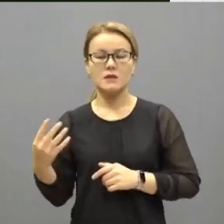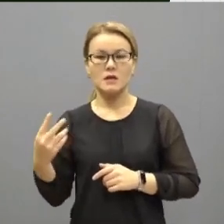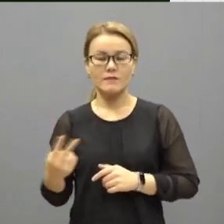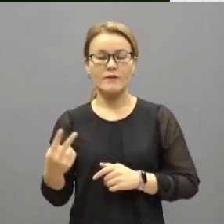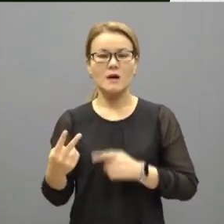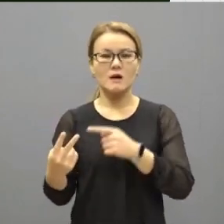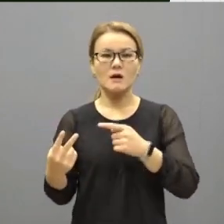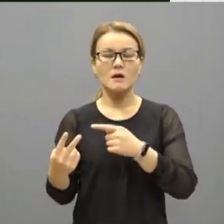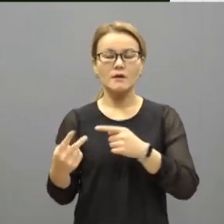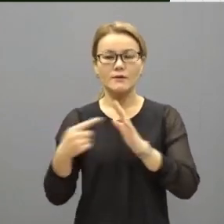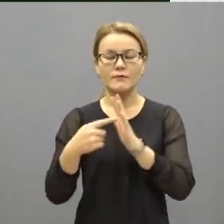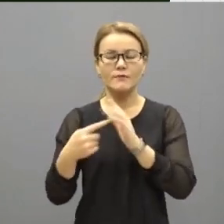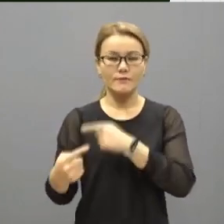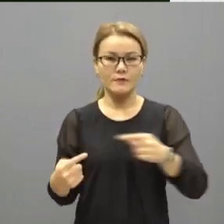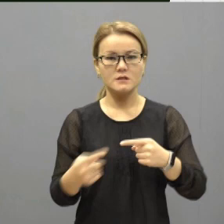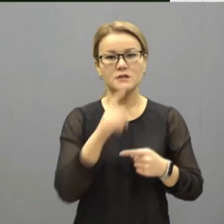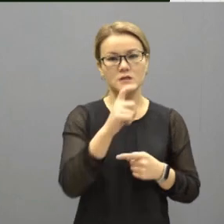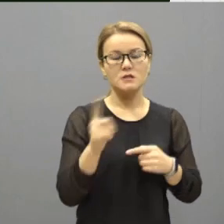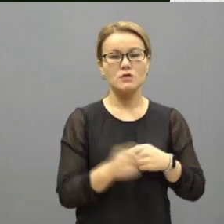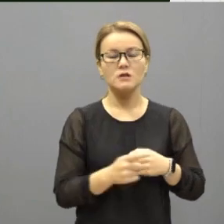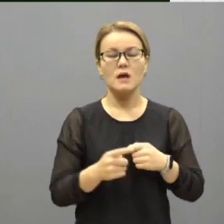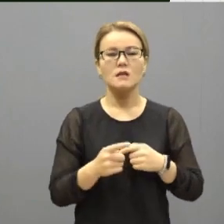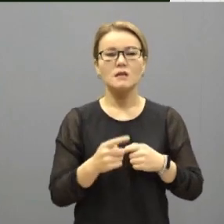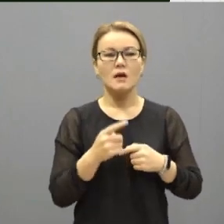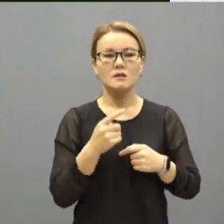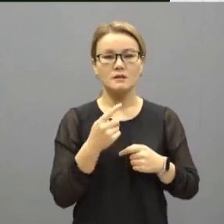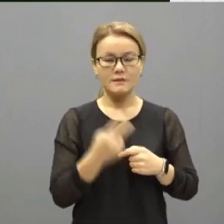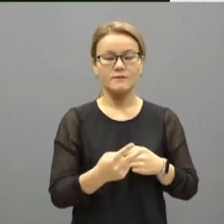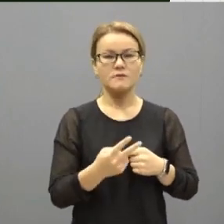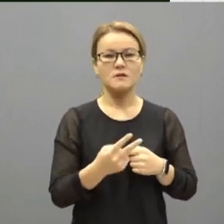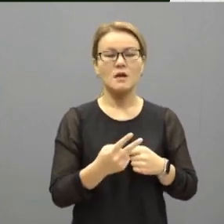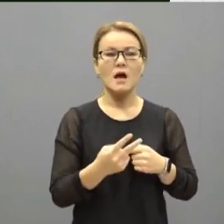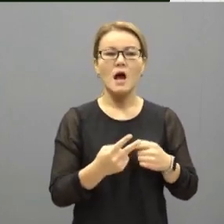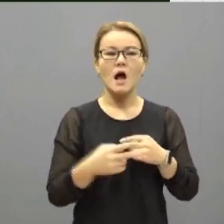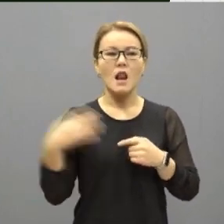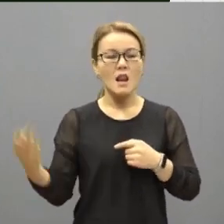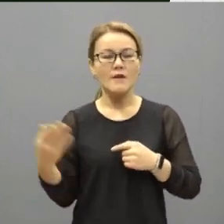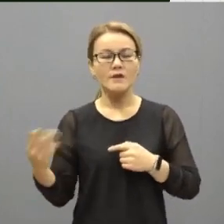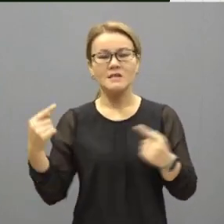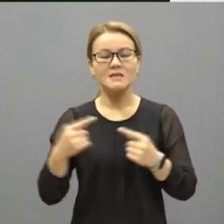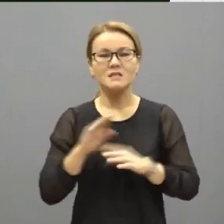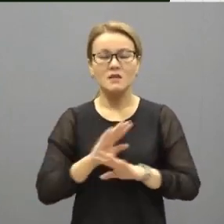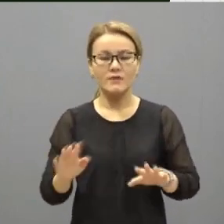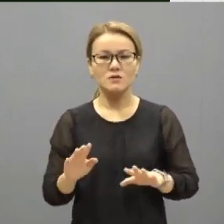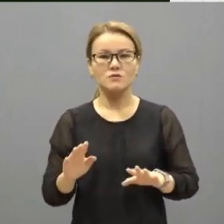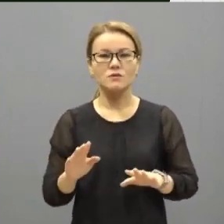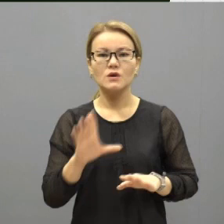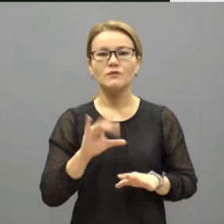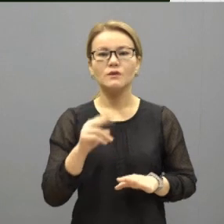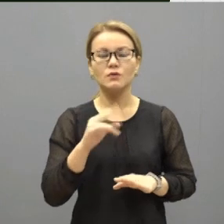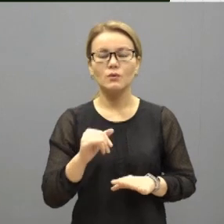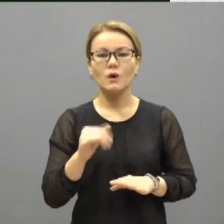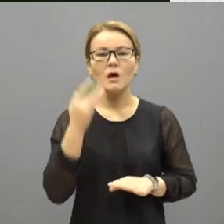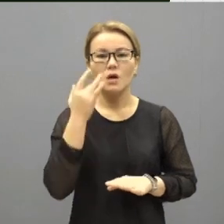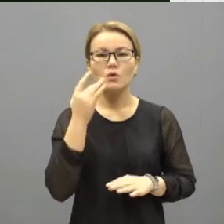равно 5. Левая и правая часть не соответствуют тому виду, в